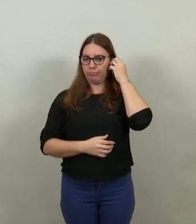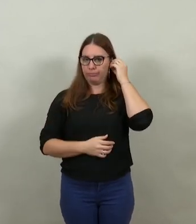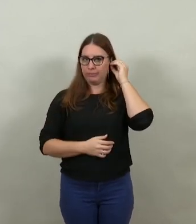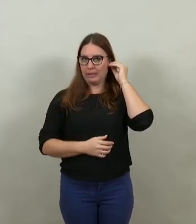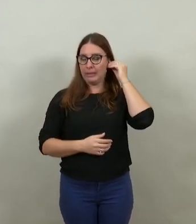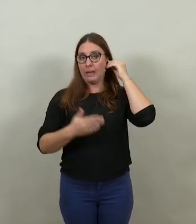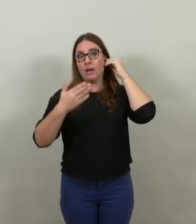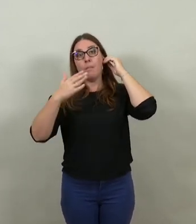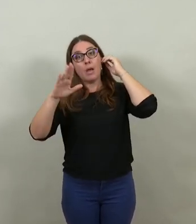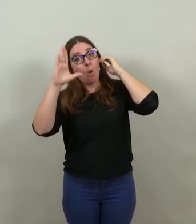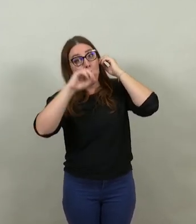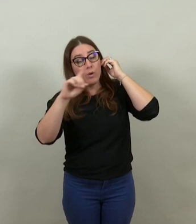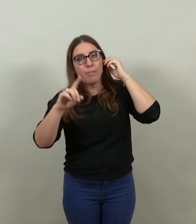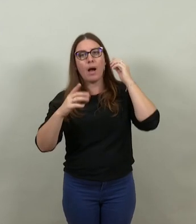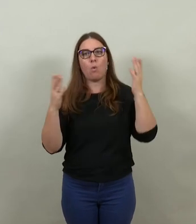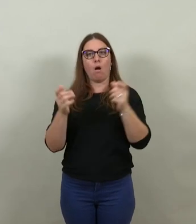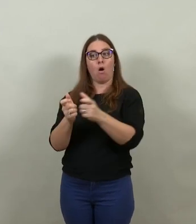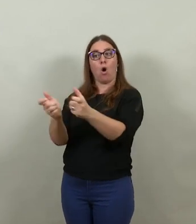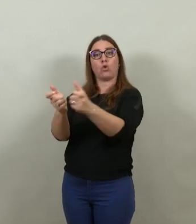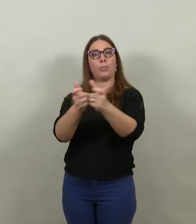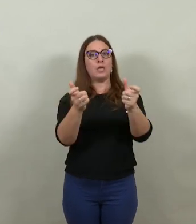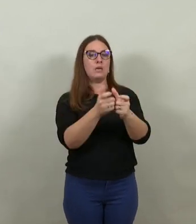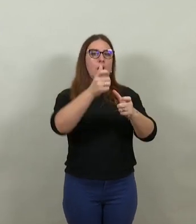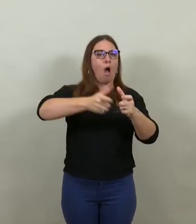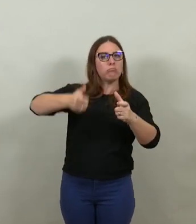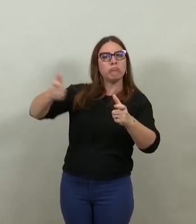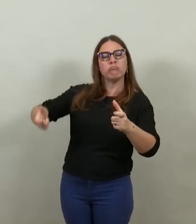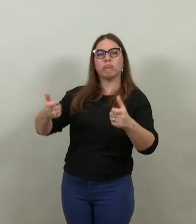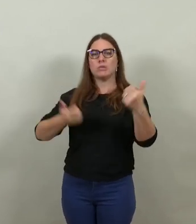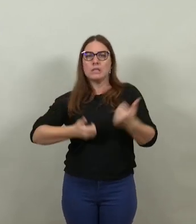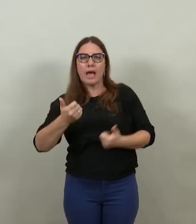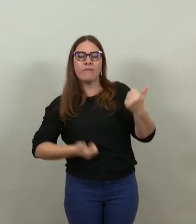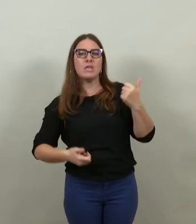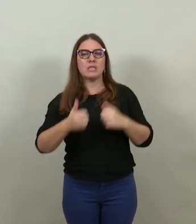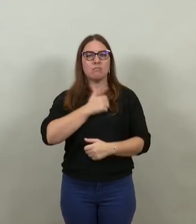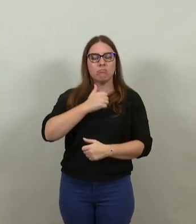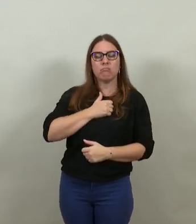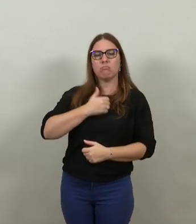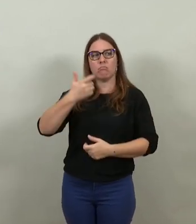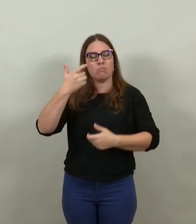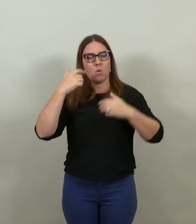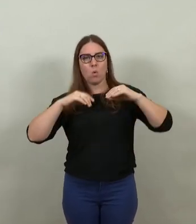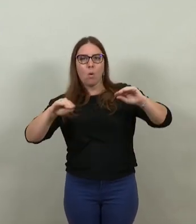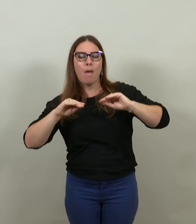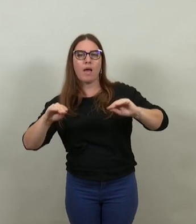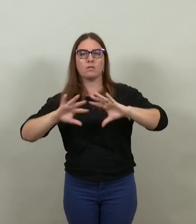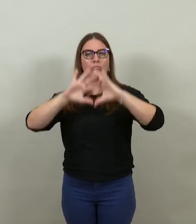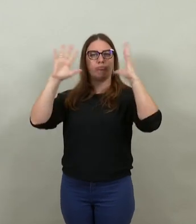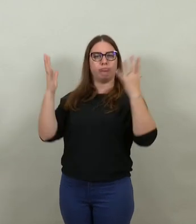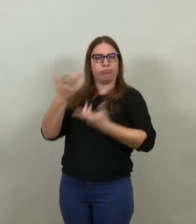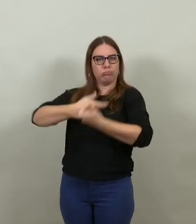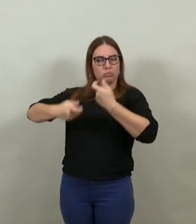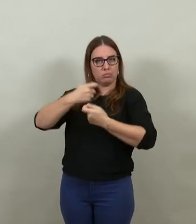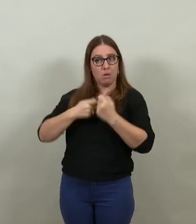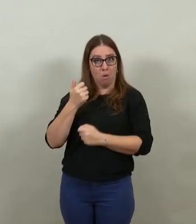mais il faut rappeler que les entreprises industrie les services l'artisanat le commerce ont tout de